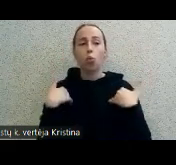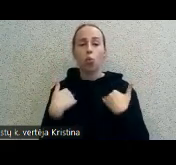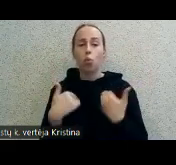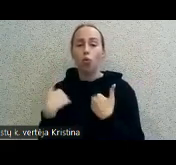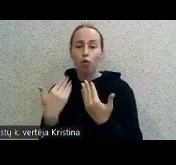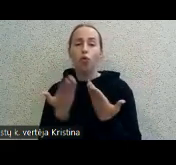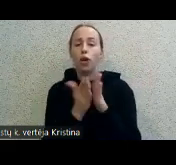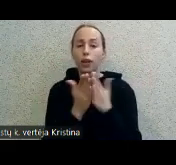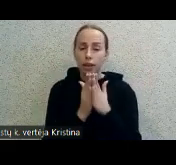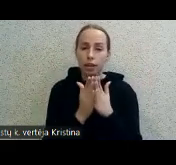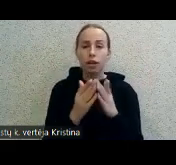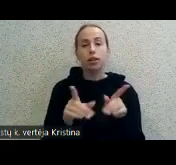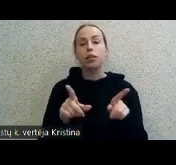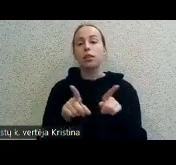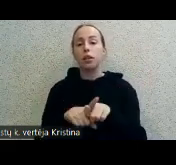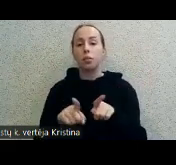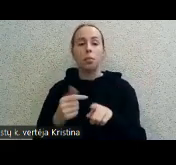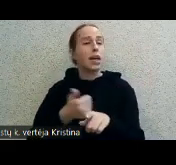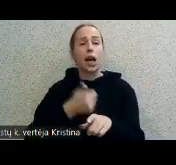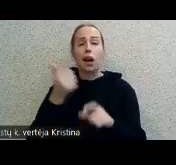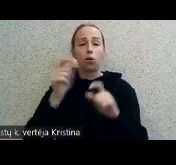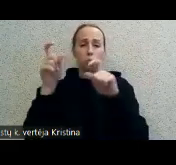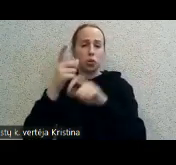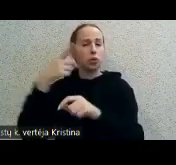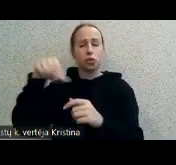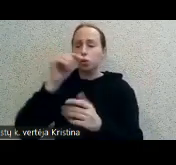ir geriausias mokyklos būtinai rekomenduoja